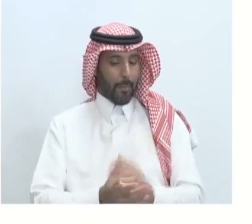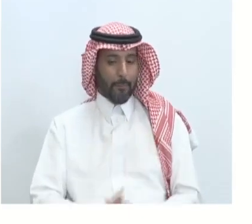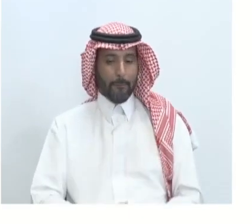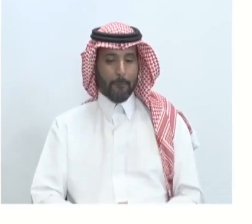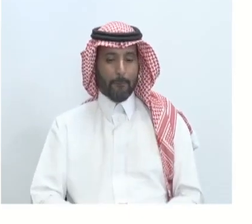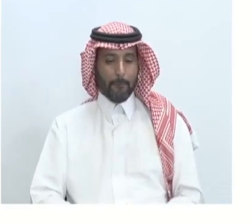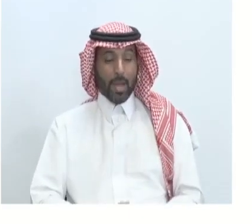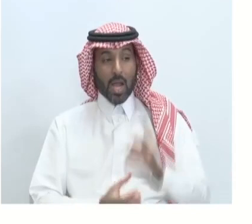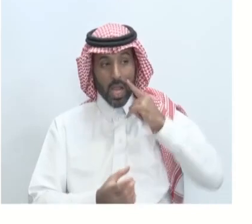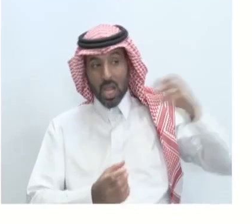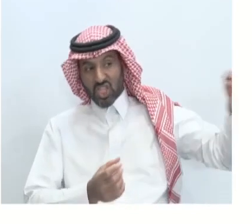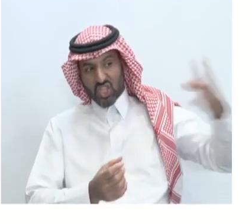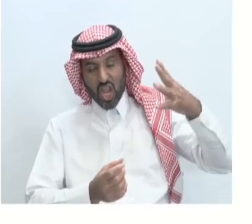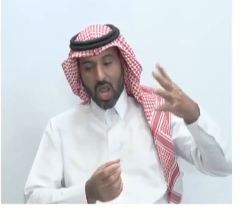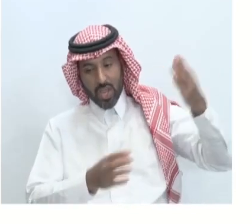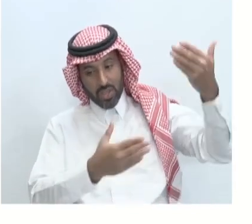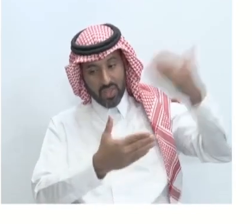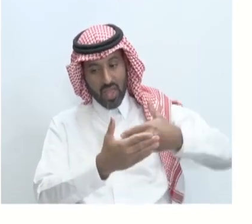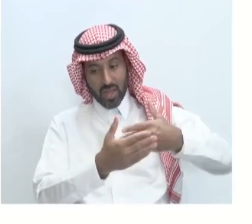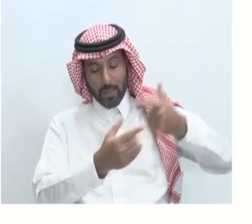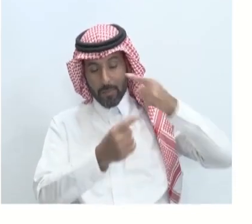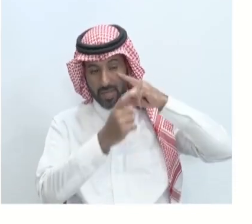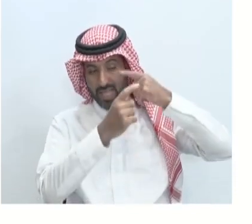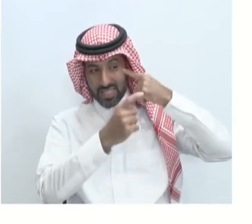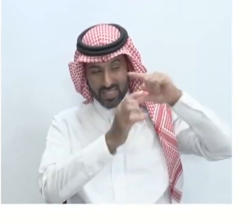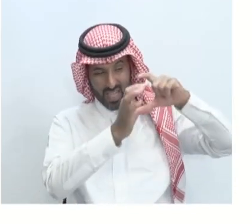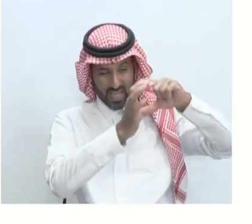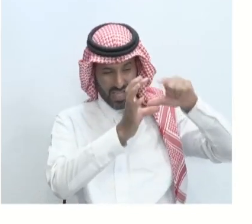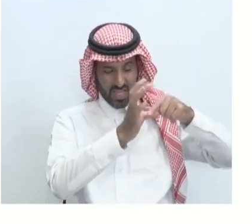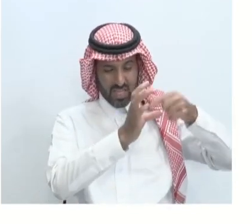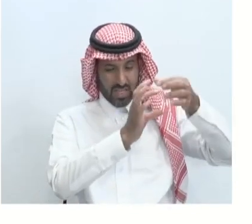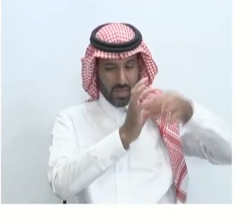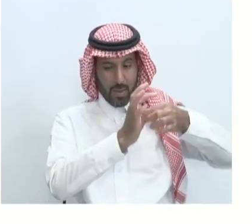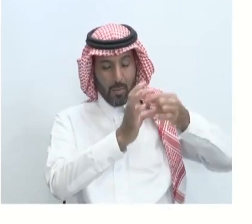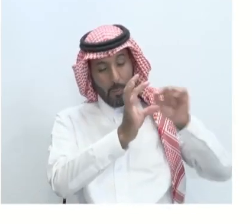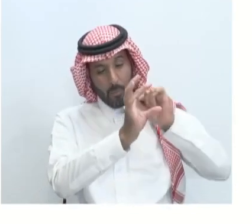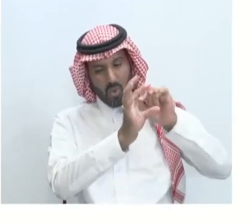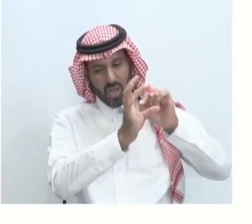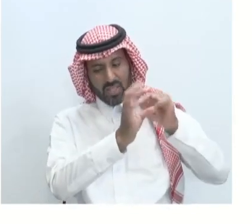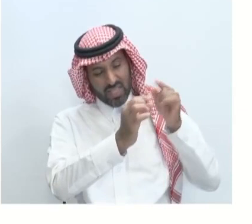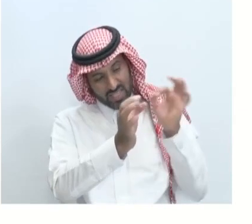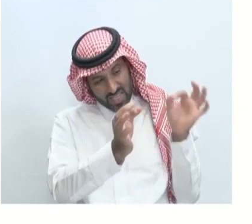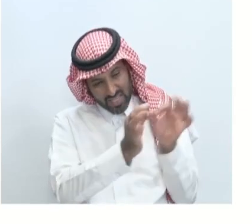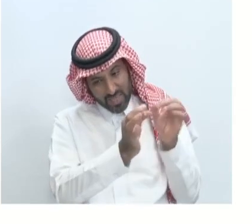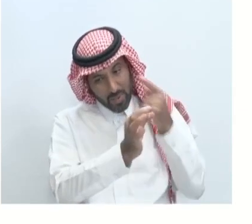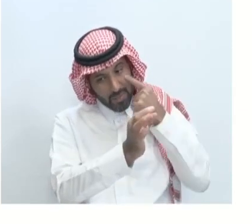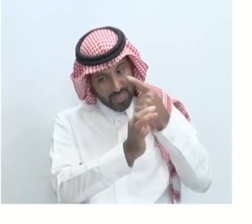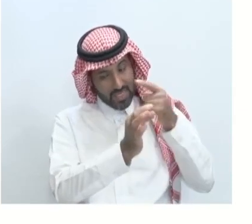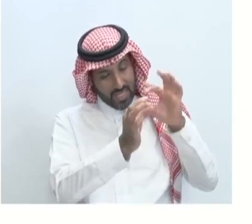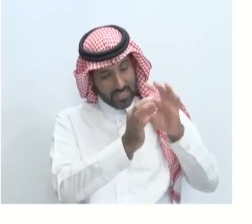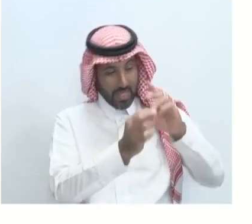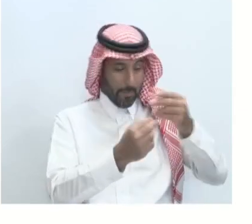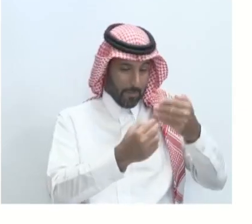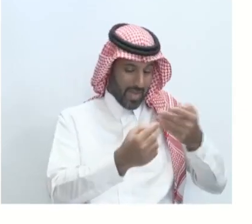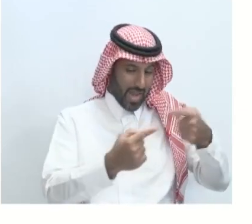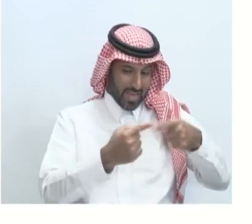ان الاشعه النافذه من اطراف العدسه تكون بؤرتها قريبه من العدسه بعكس